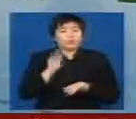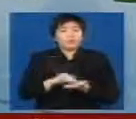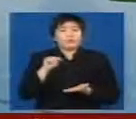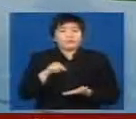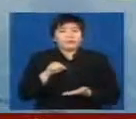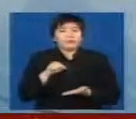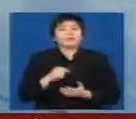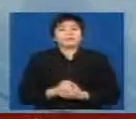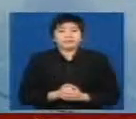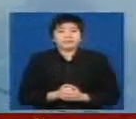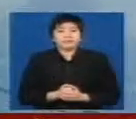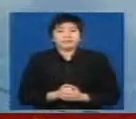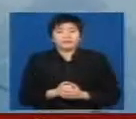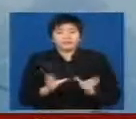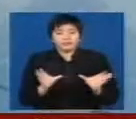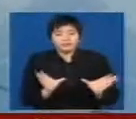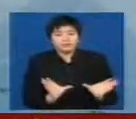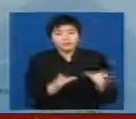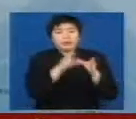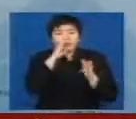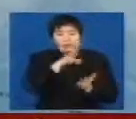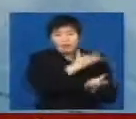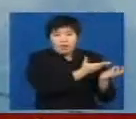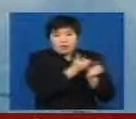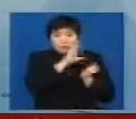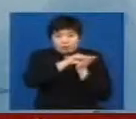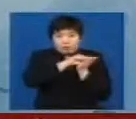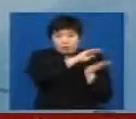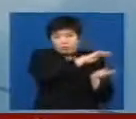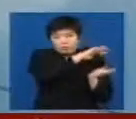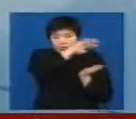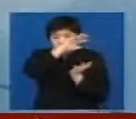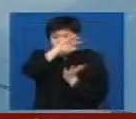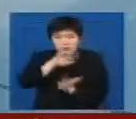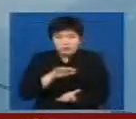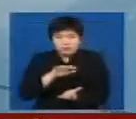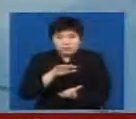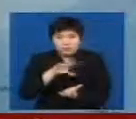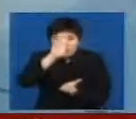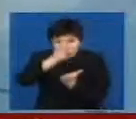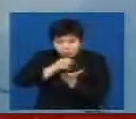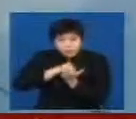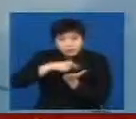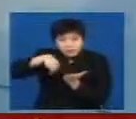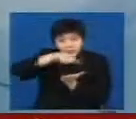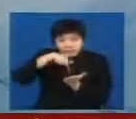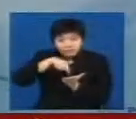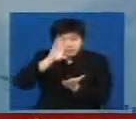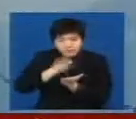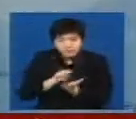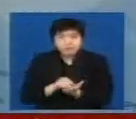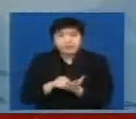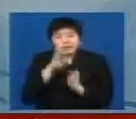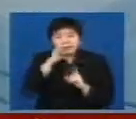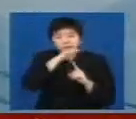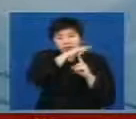ในเทียวันเนี่ยนะในกลุ่มแรกเนี่ยนะฮะเวลามันรับเข้ามาเนี่ยนะฮะรับจากอะไรล่ะหอ เสา เสานะ